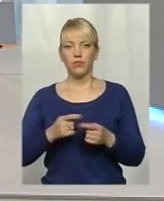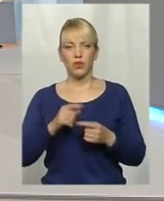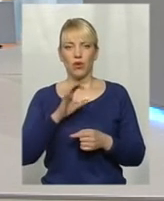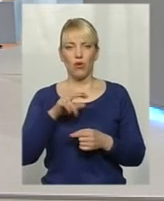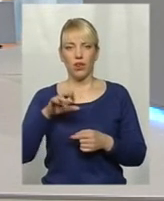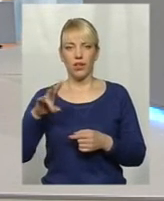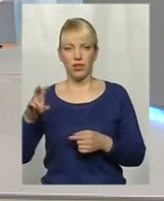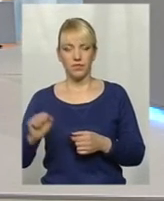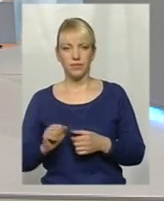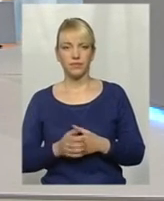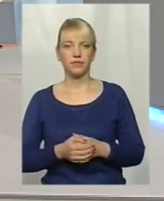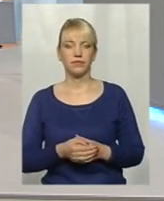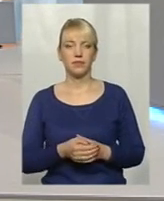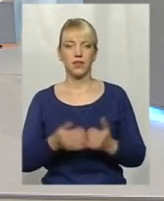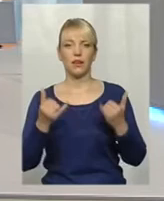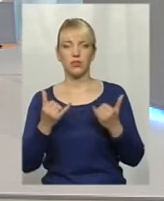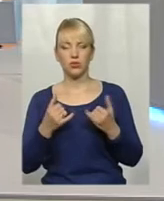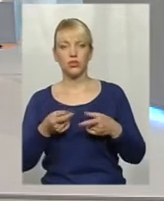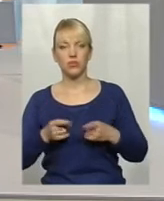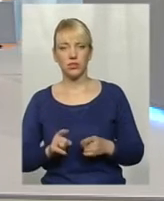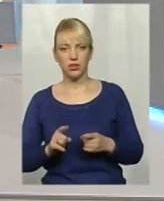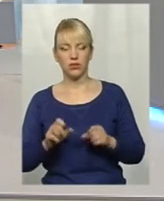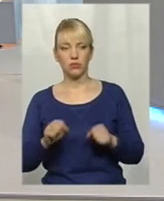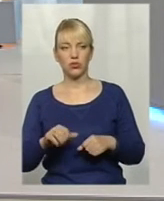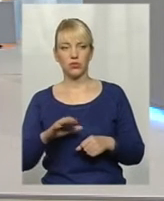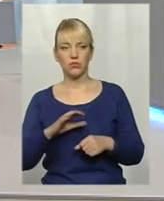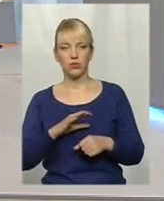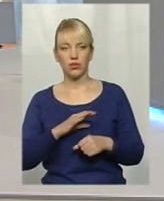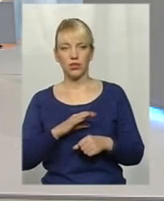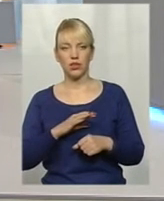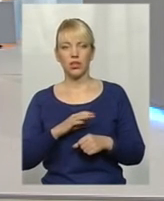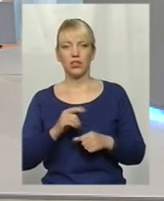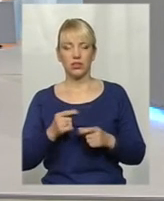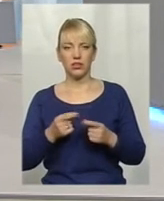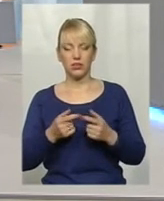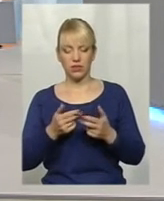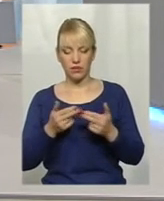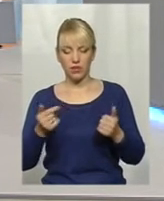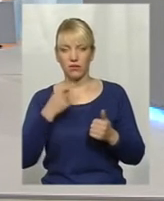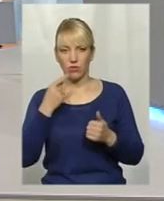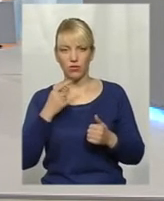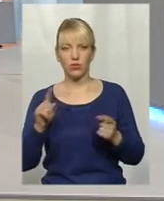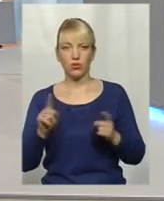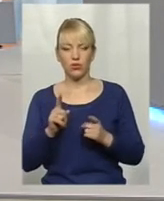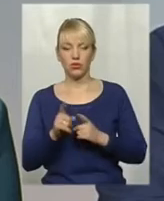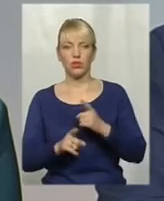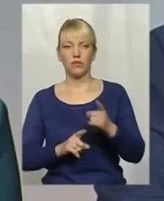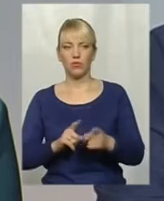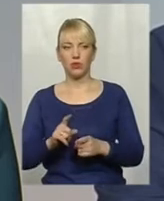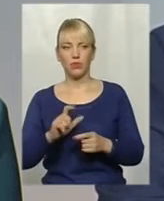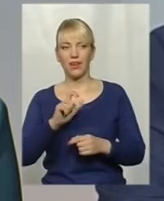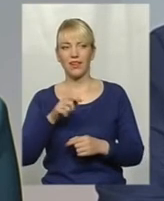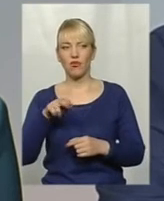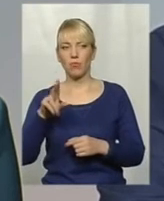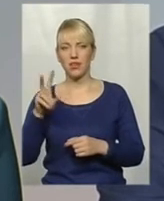скажу, що на сьогодні дійсно можна говорити прямо і ствердно, що реформа, європейська реформа